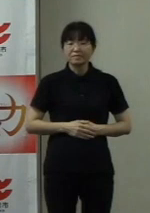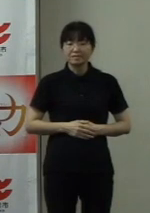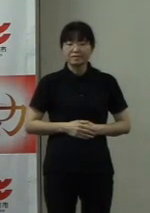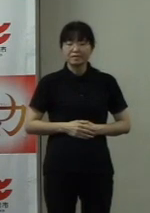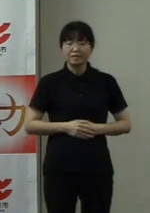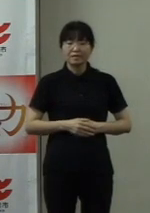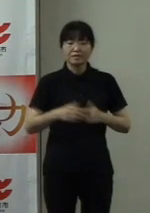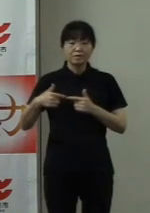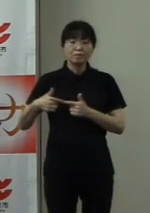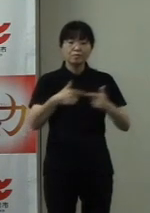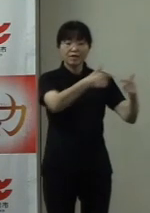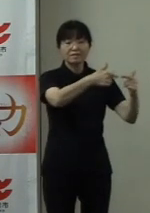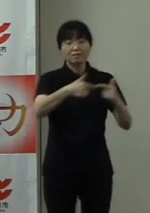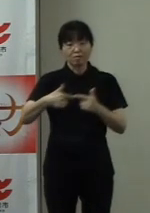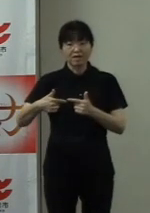バスの送迎も